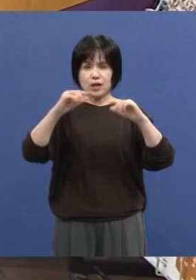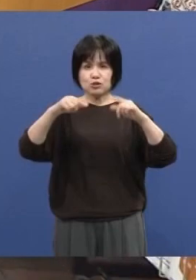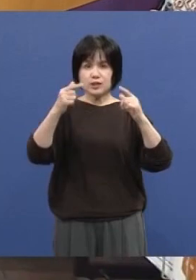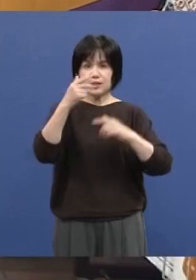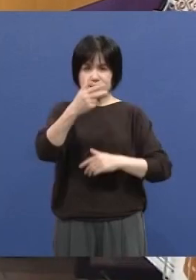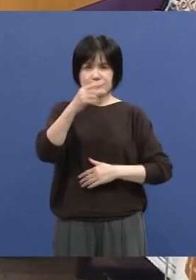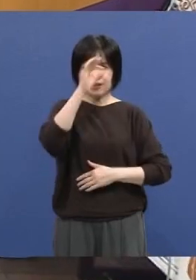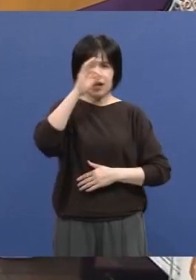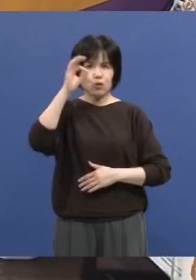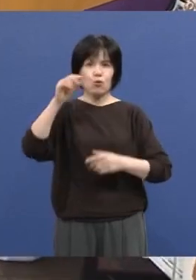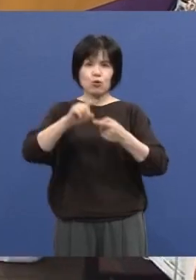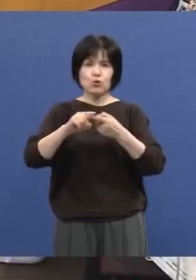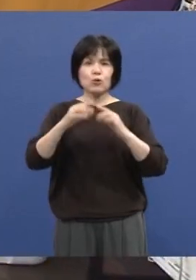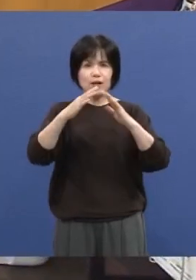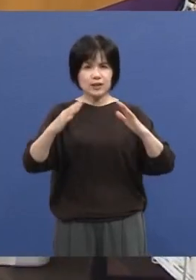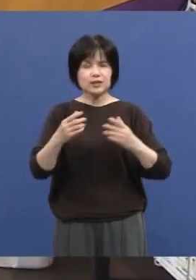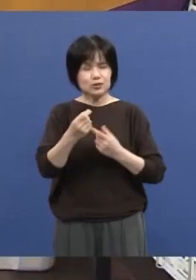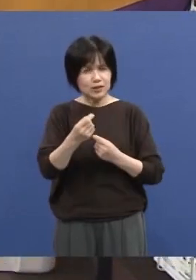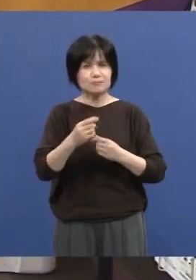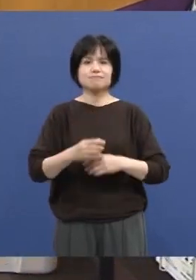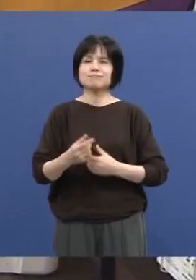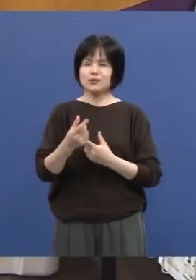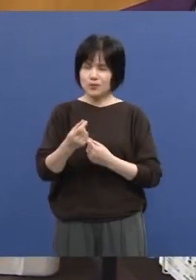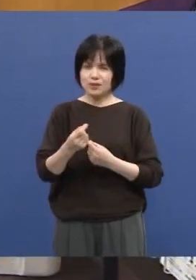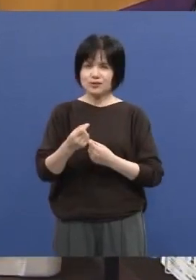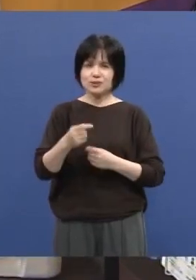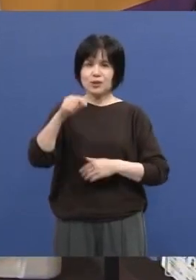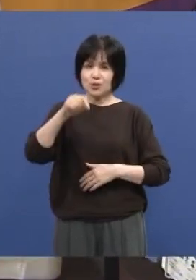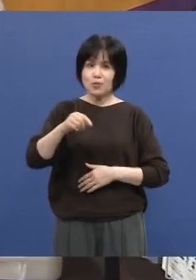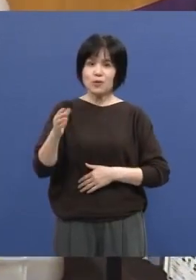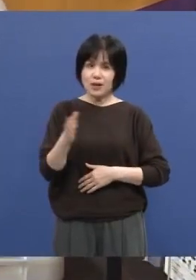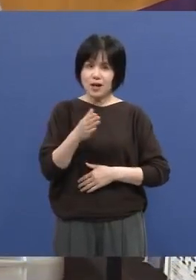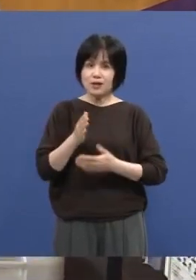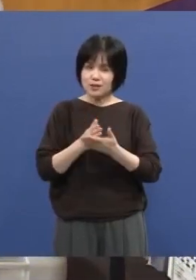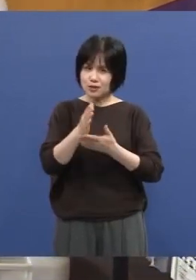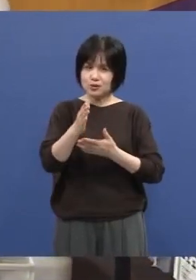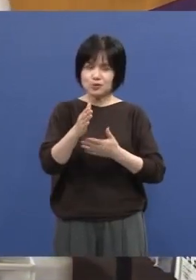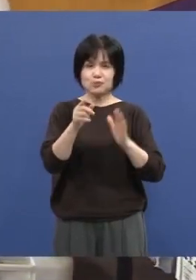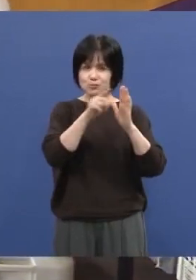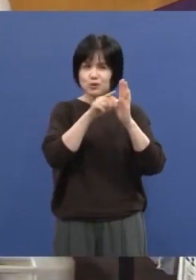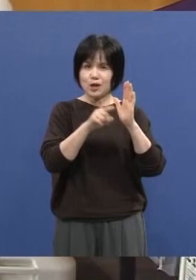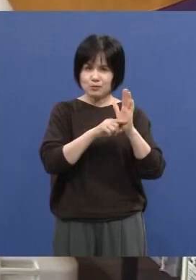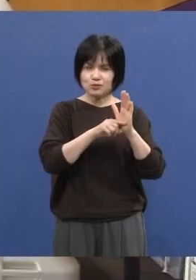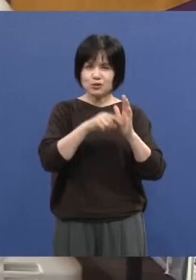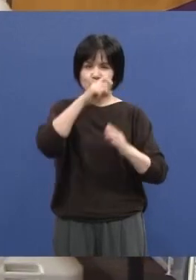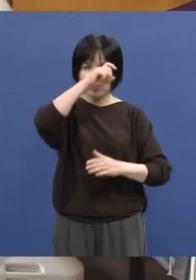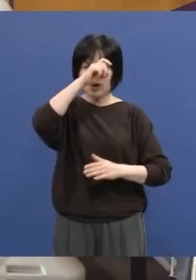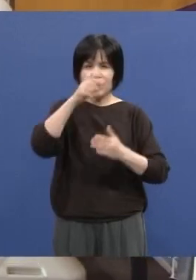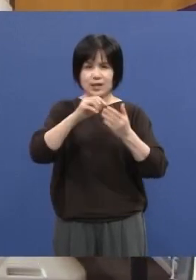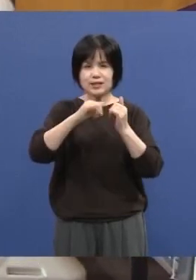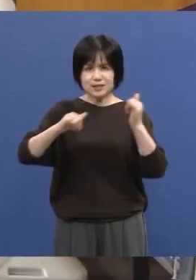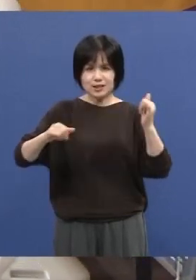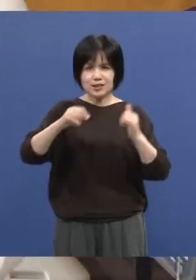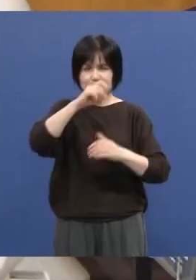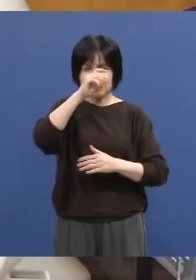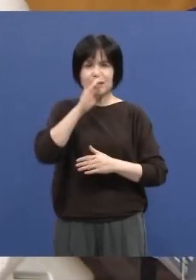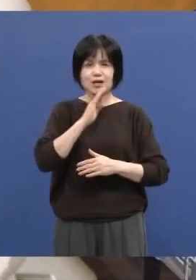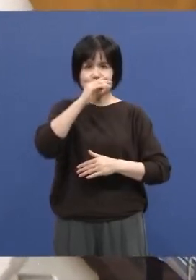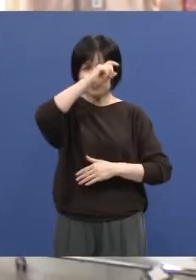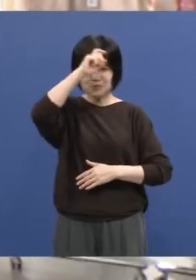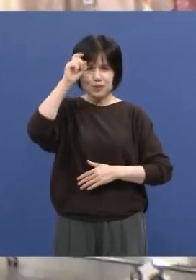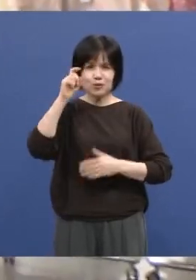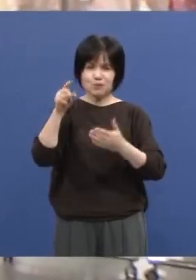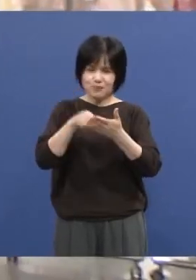よね。 そうです。続いては観光協会からスタートするプログラム、歴史リアル謎解きゲームを体験しようと思います